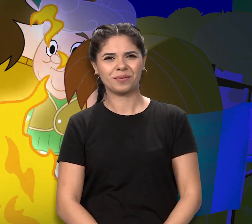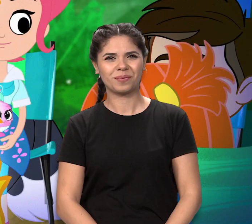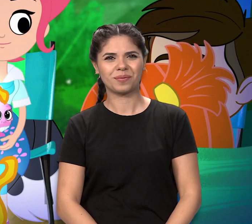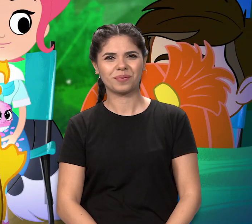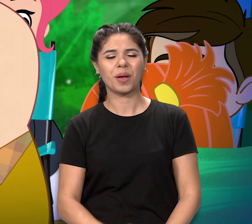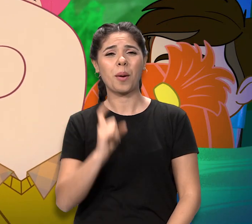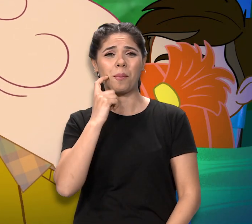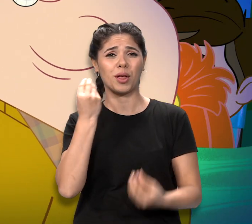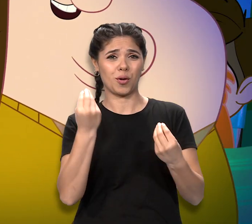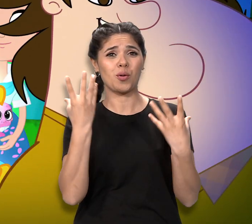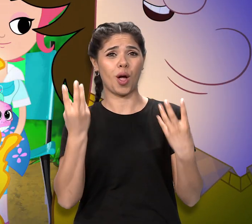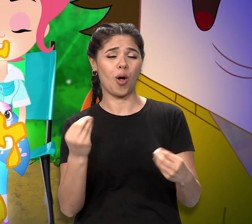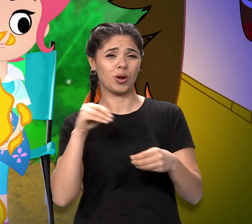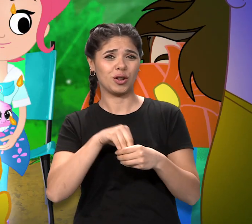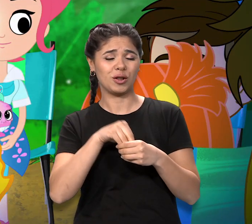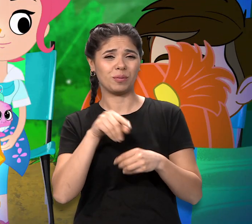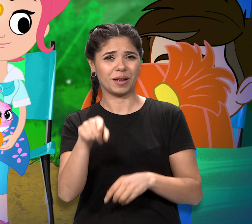Patates güzel gider şimdi.